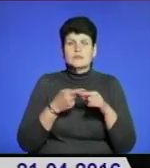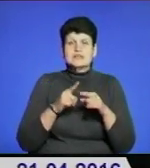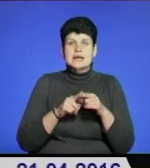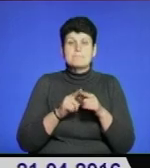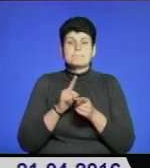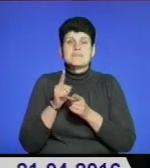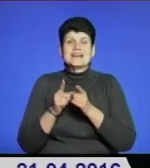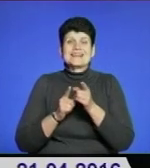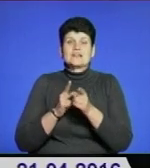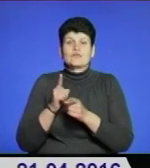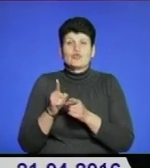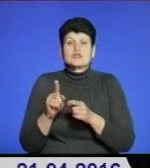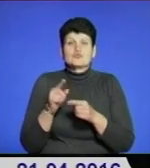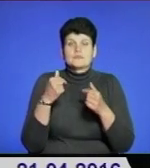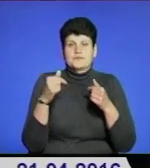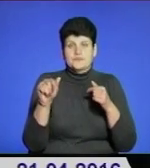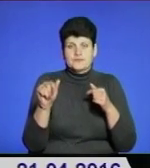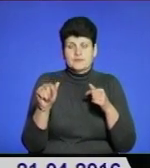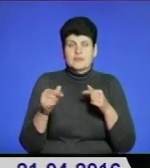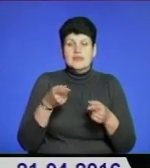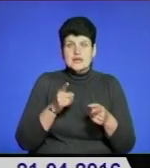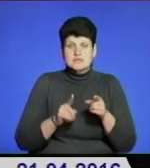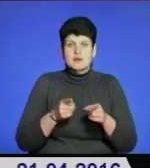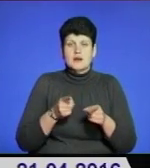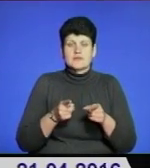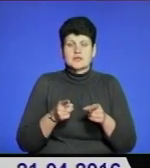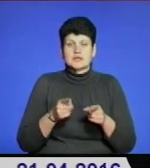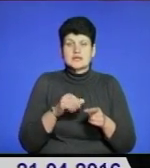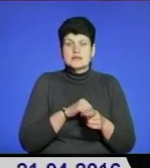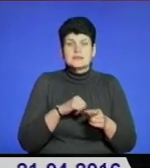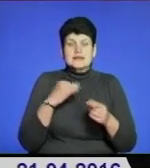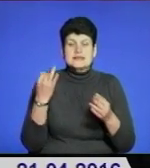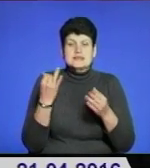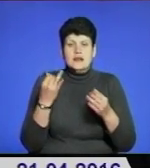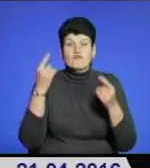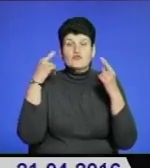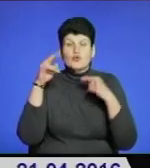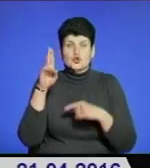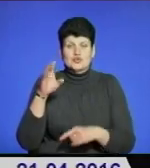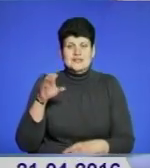перетворюється в перетворення чогось. А насправді сама цікавість процесу в творчості.